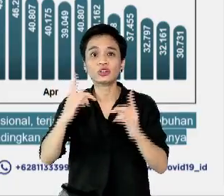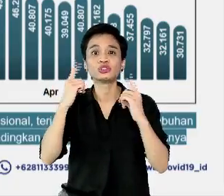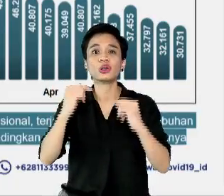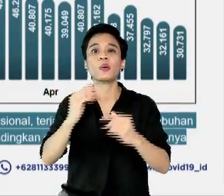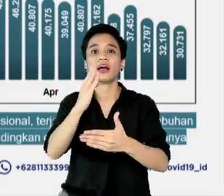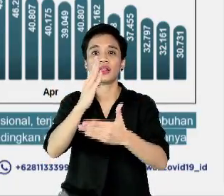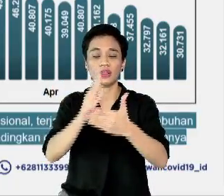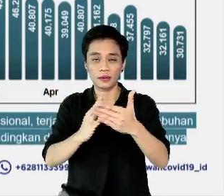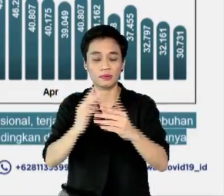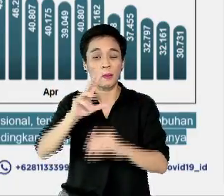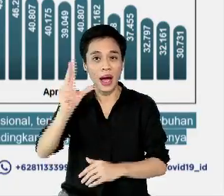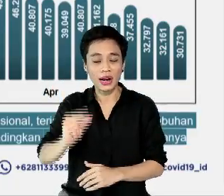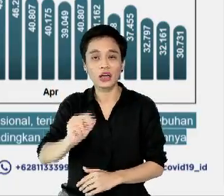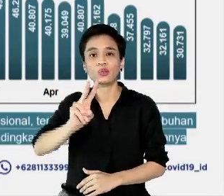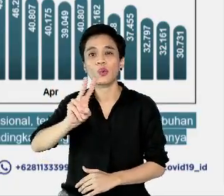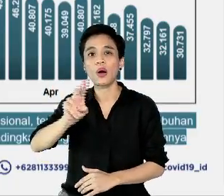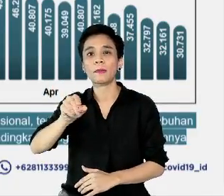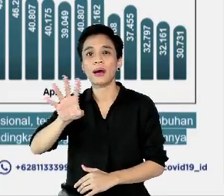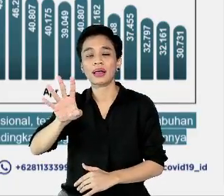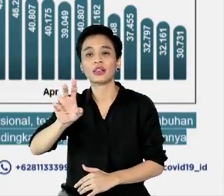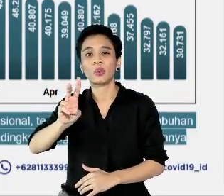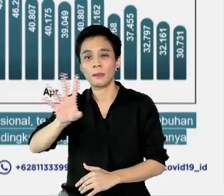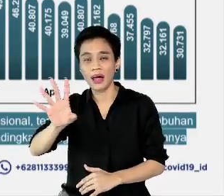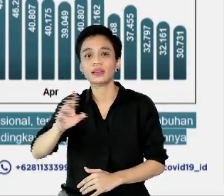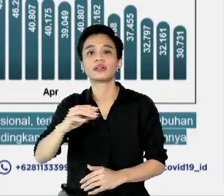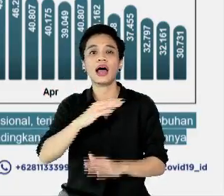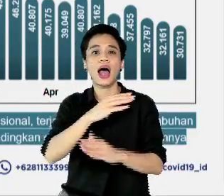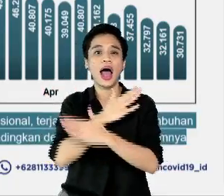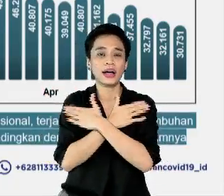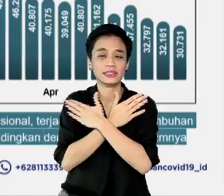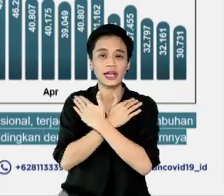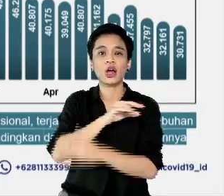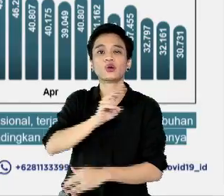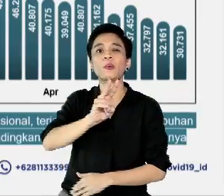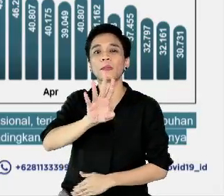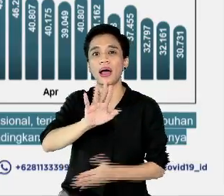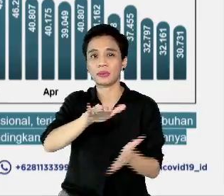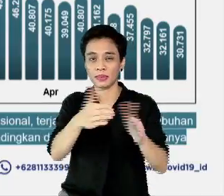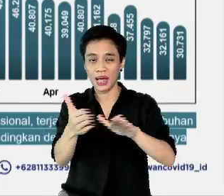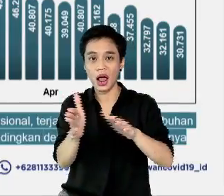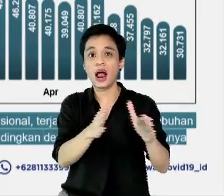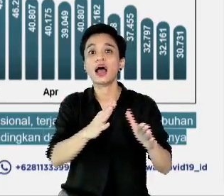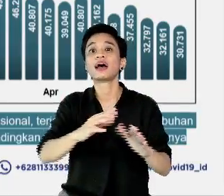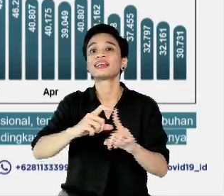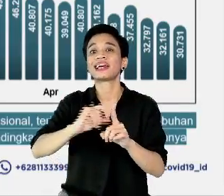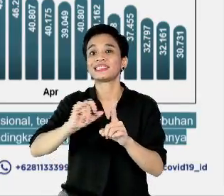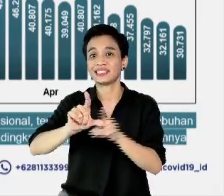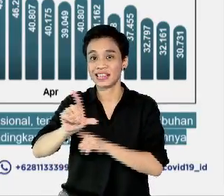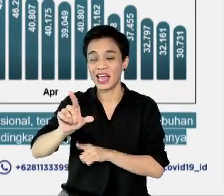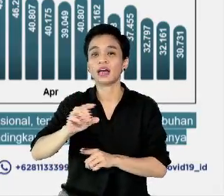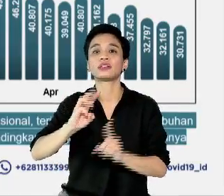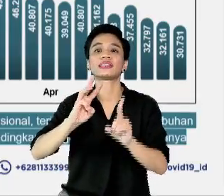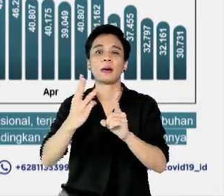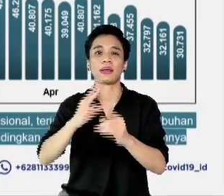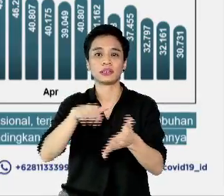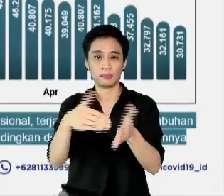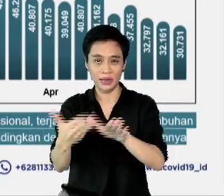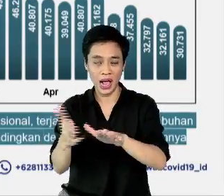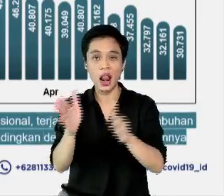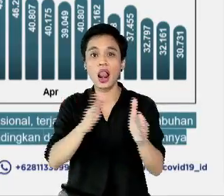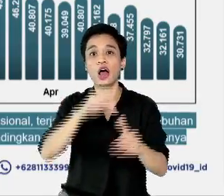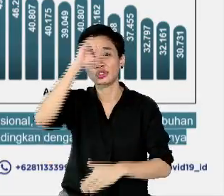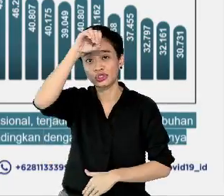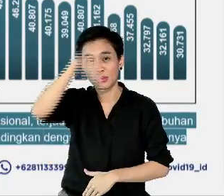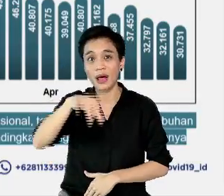24 kematian, Aceh naik 24 kematian, Daerah Istimewa Yogyakarta naik 13 kematian, dan